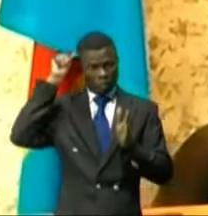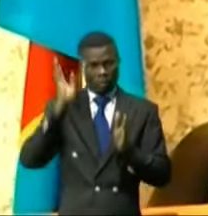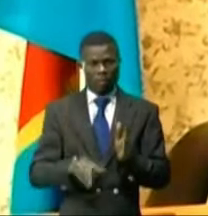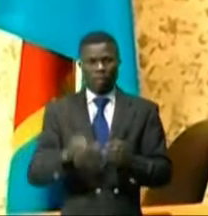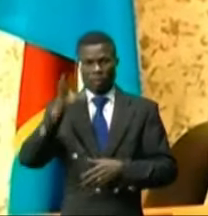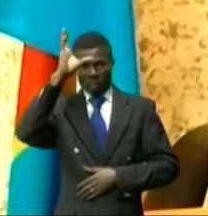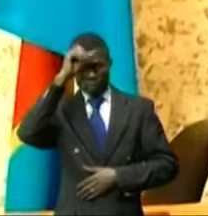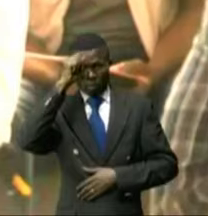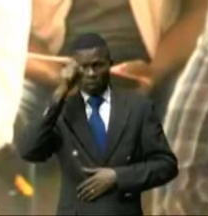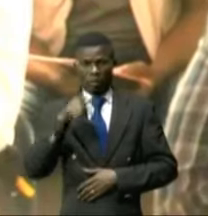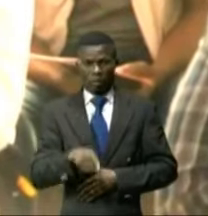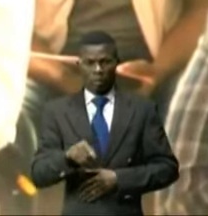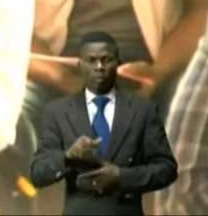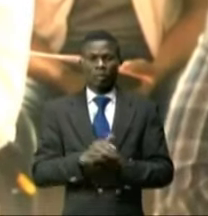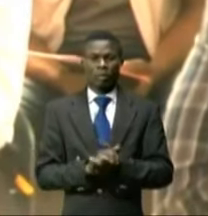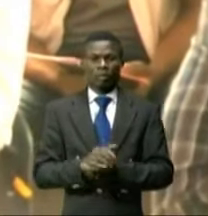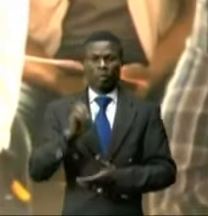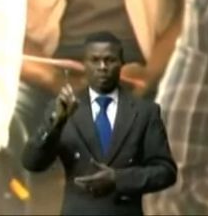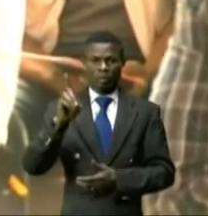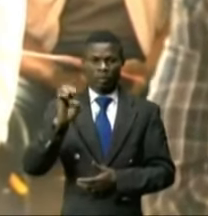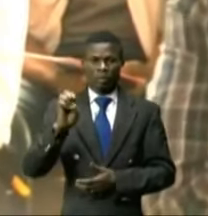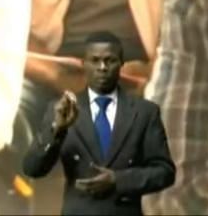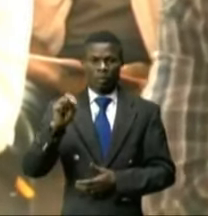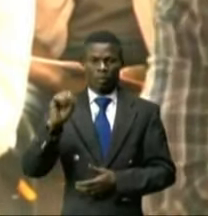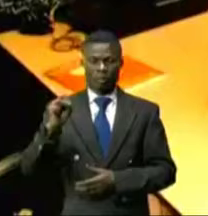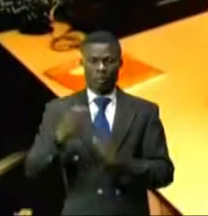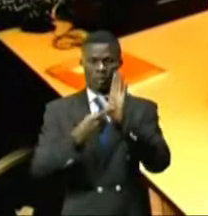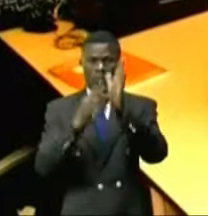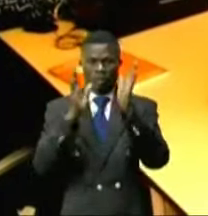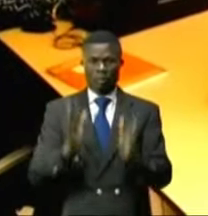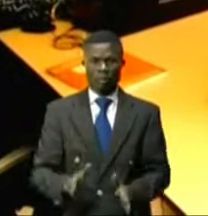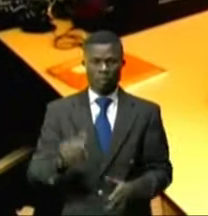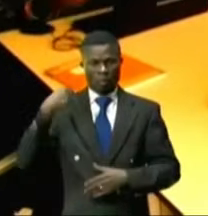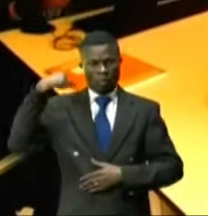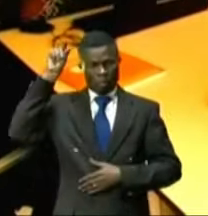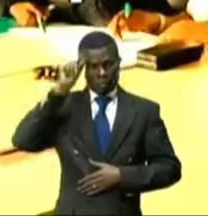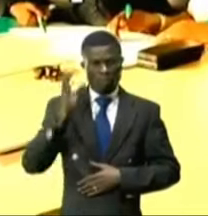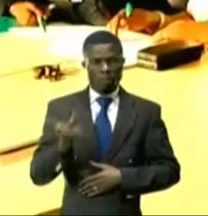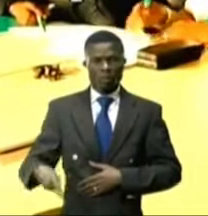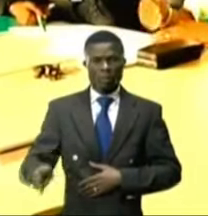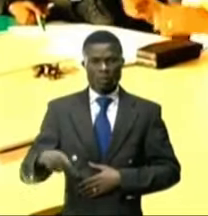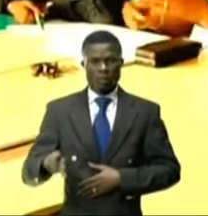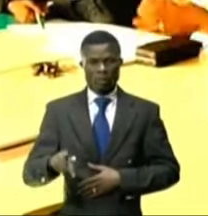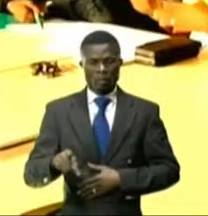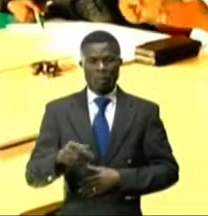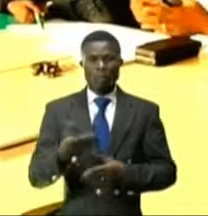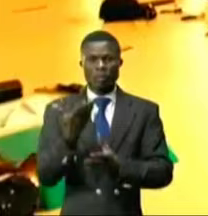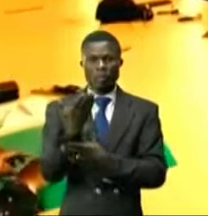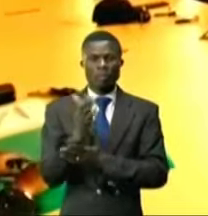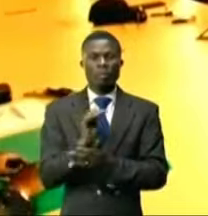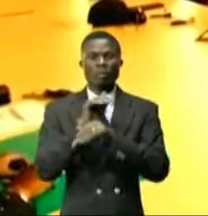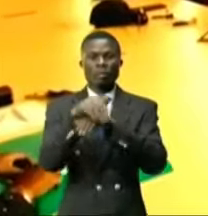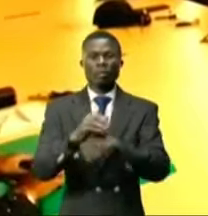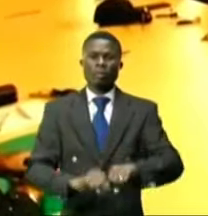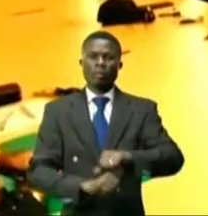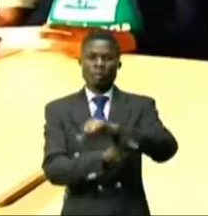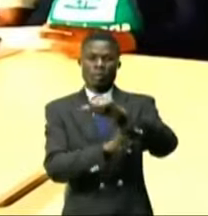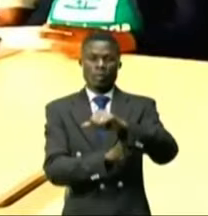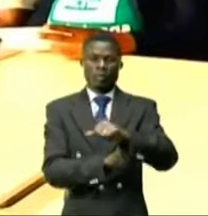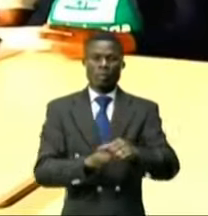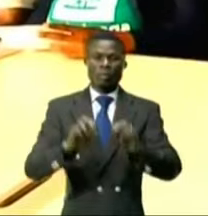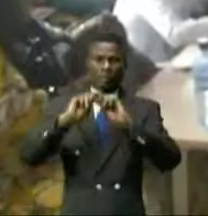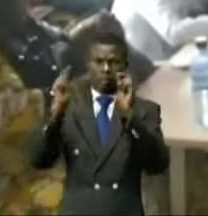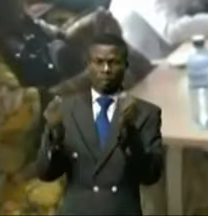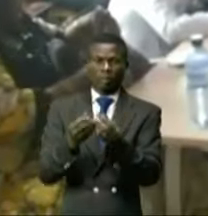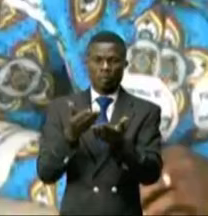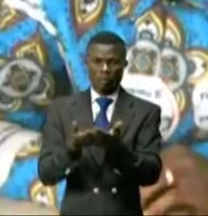Kwilu, Félicien Kiwahi, représentant personnel du gouverneur de province, réitère l'engagement d'accompagner Sarou